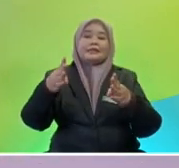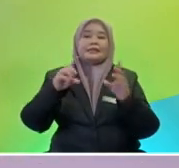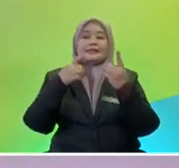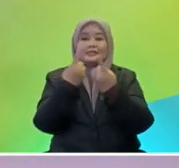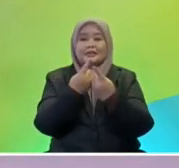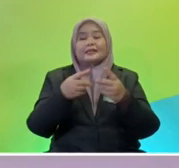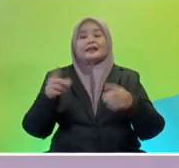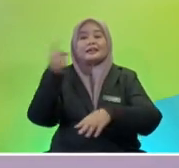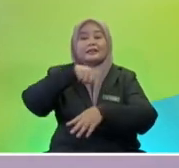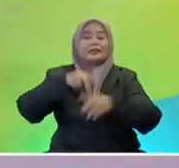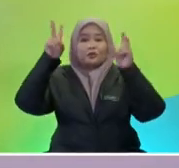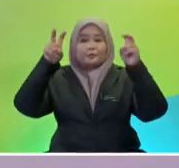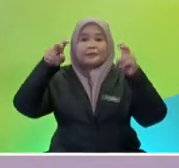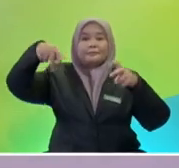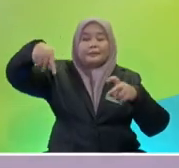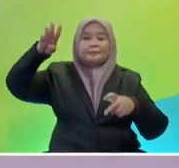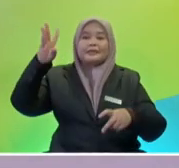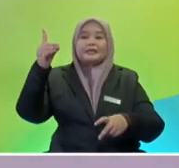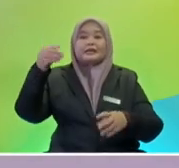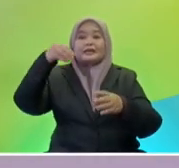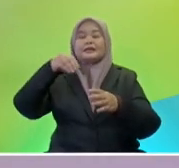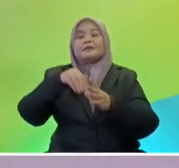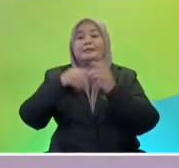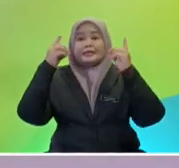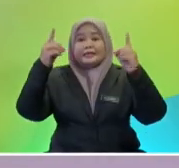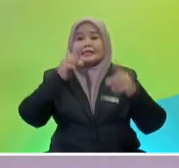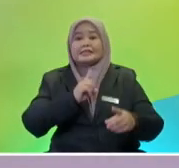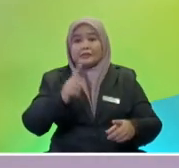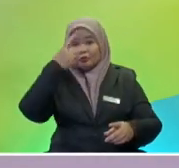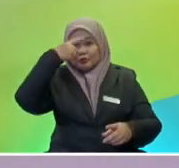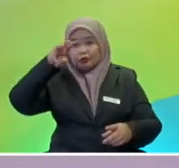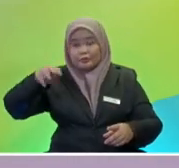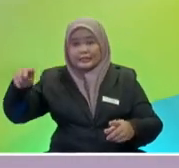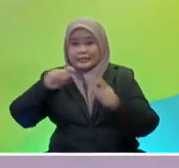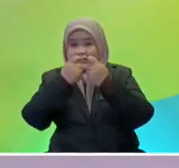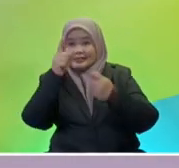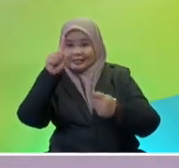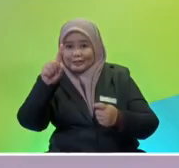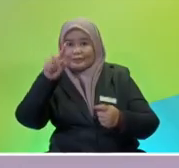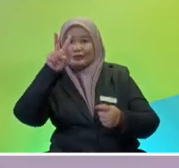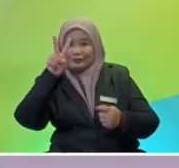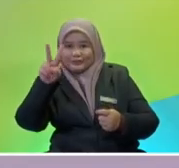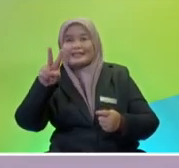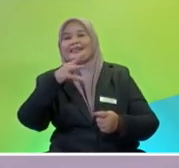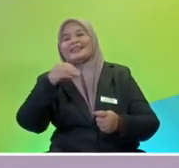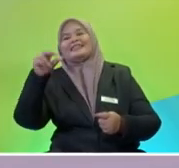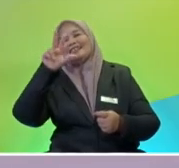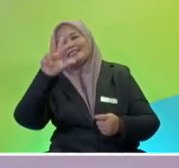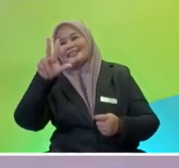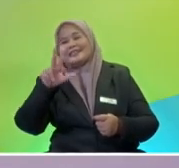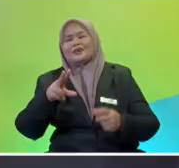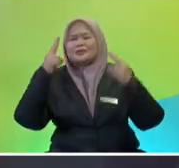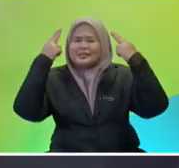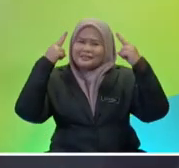bincangkan adalah berkenaan dengan PBD dalam pendidikan Islam untuk murid-murid kata 1 2 dan 3 jadi